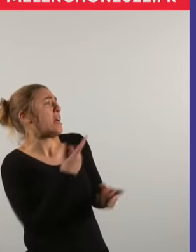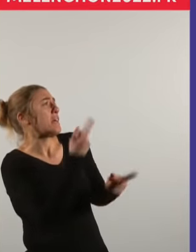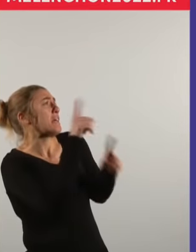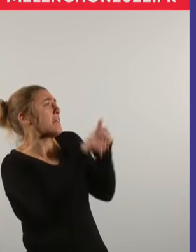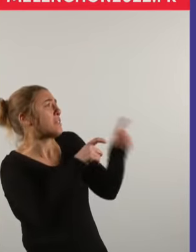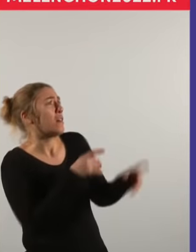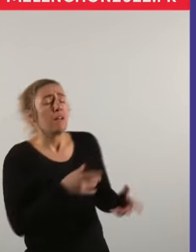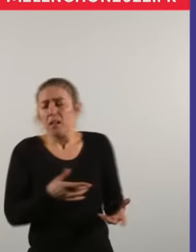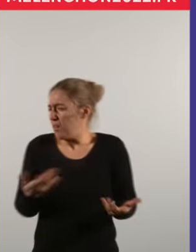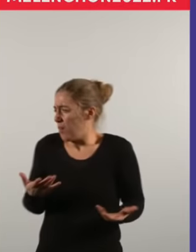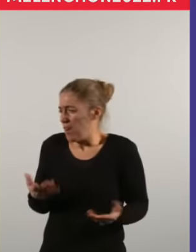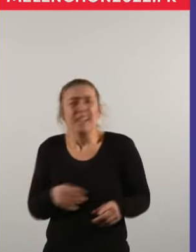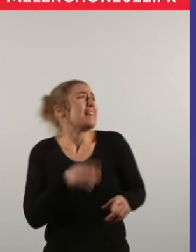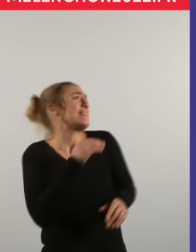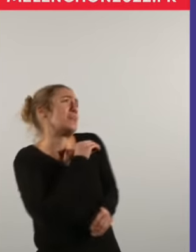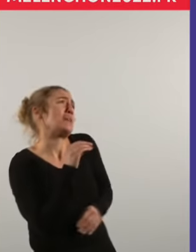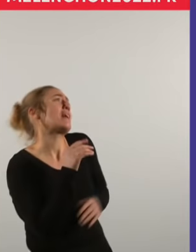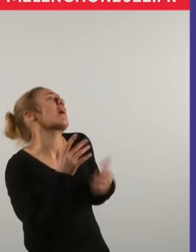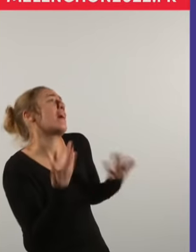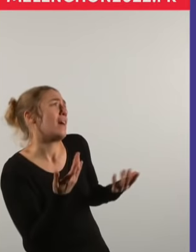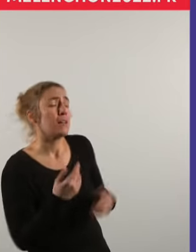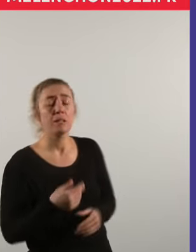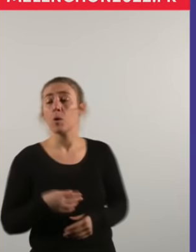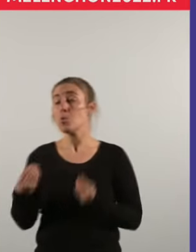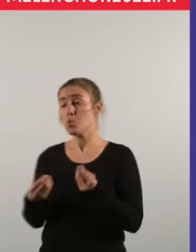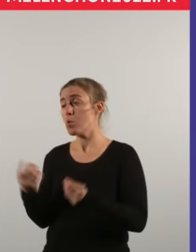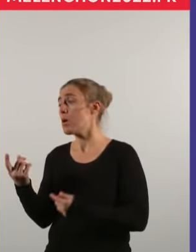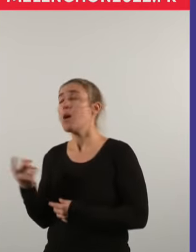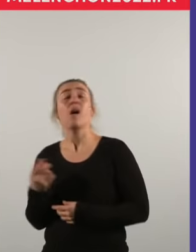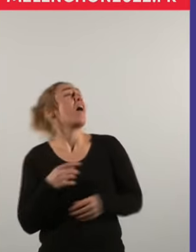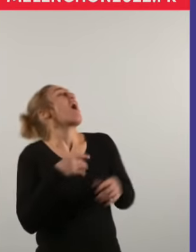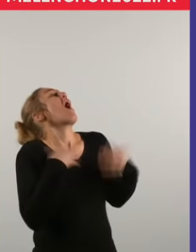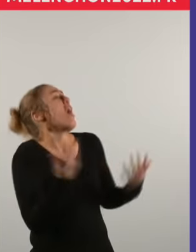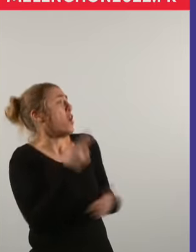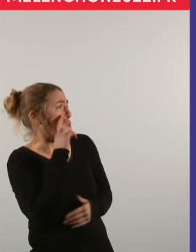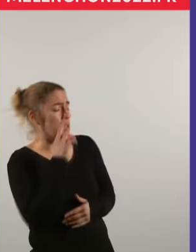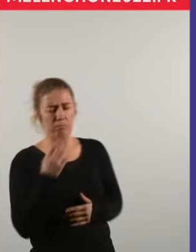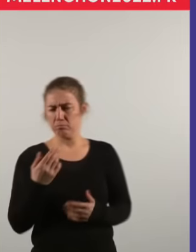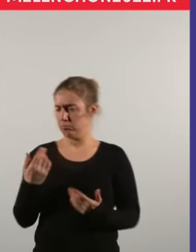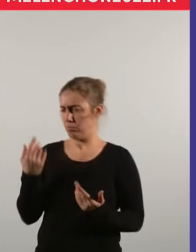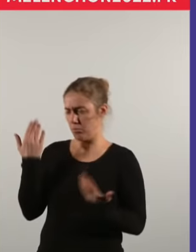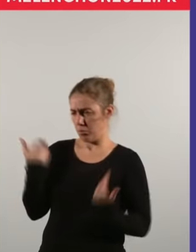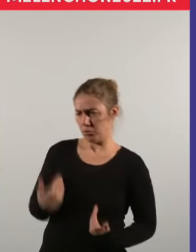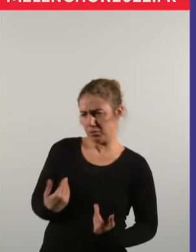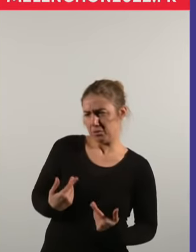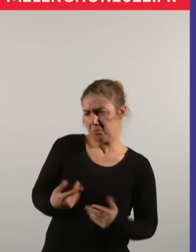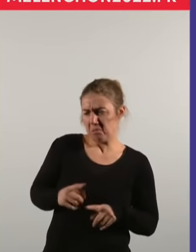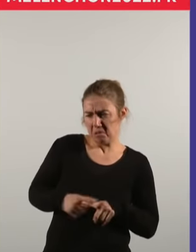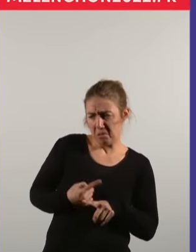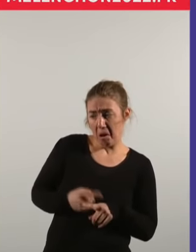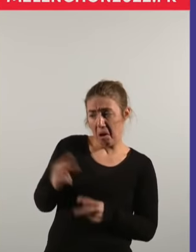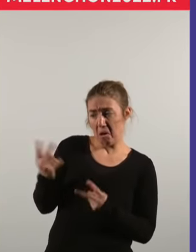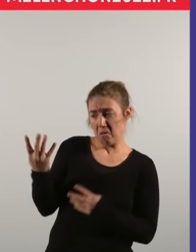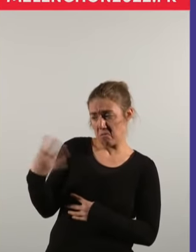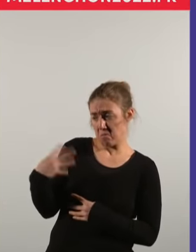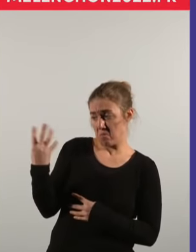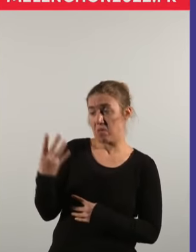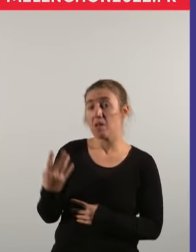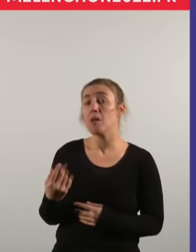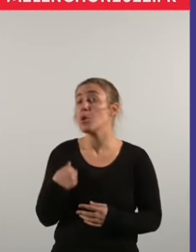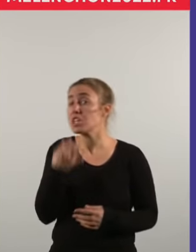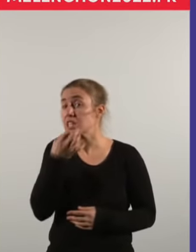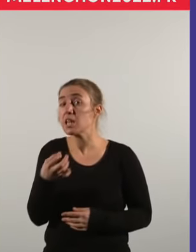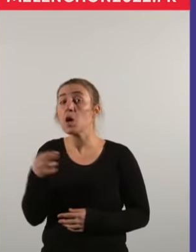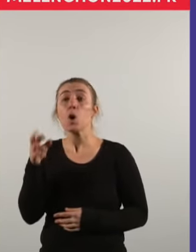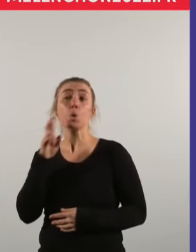Ou bien, la Russie, parce qu'il paraît que je suis suspect. Je suis le seul homme politique qui dit que les Russes sont